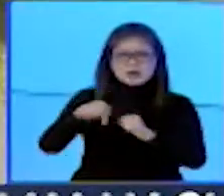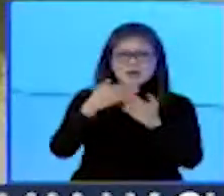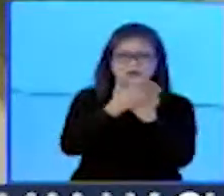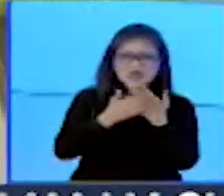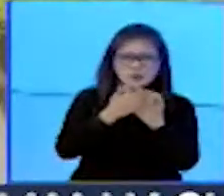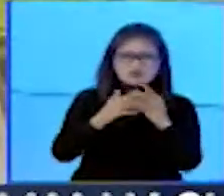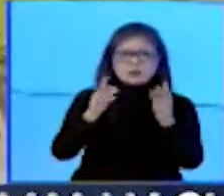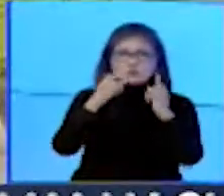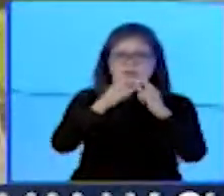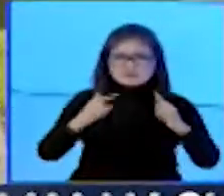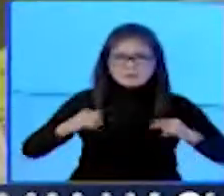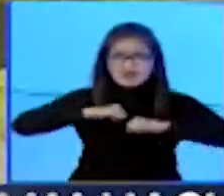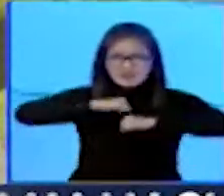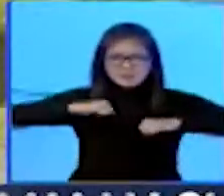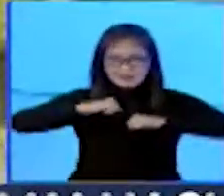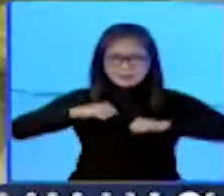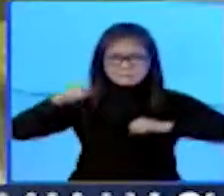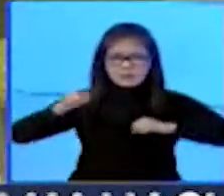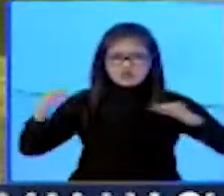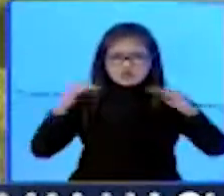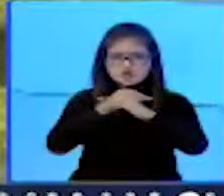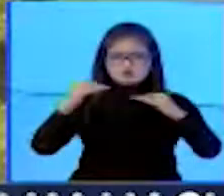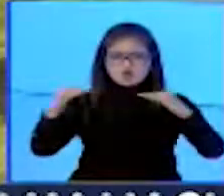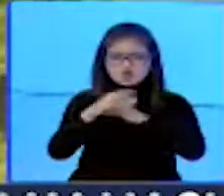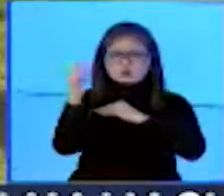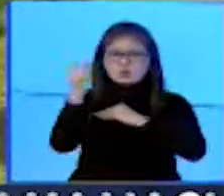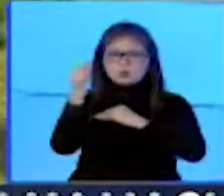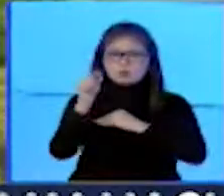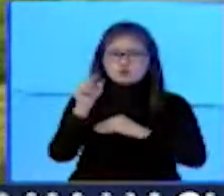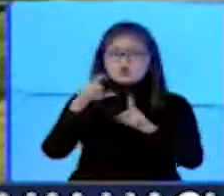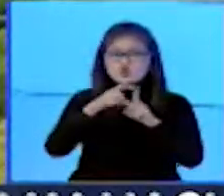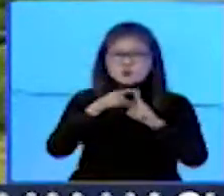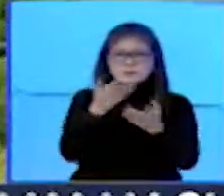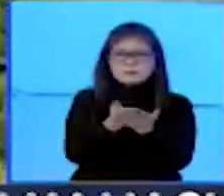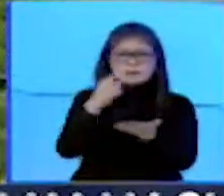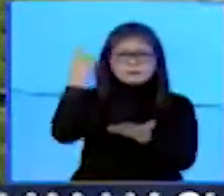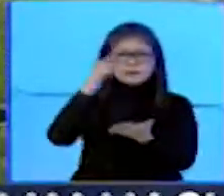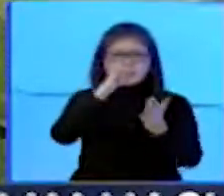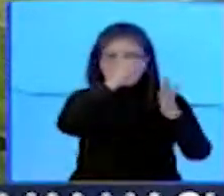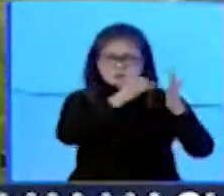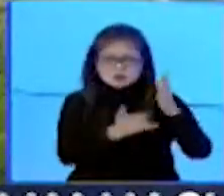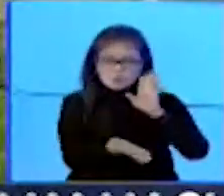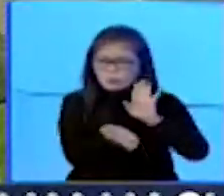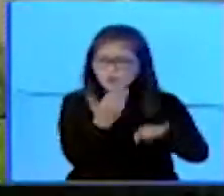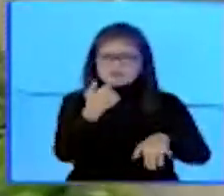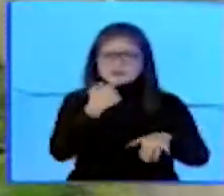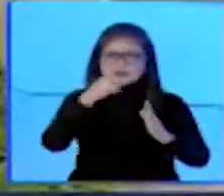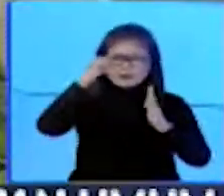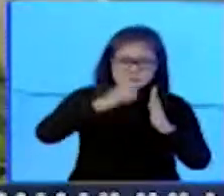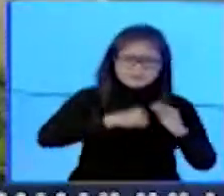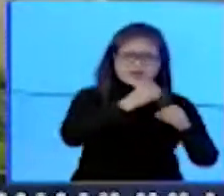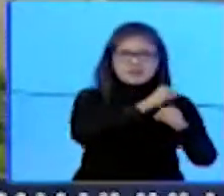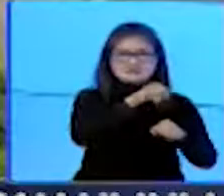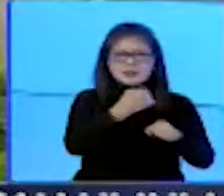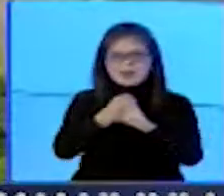adalah pengguna transportasi umum. Untuk itu, Doni meminta Pemprov DKI Jakarta mengevaluasi kembali kebijakan penerapan